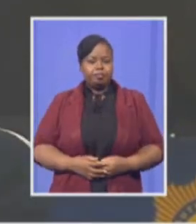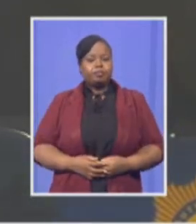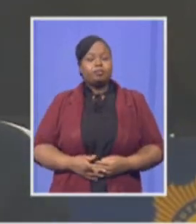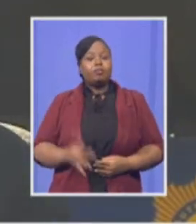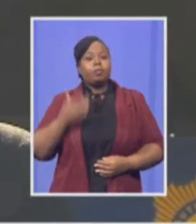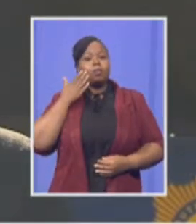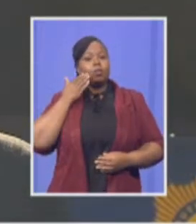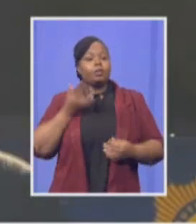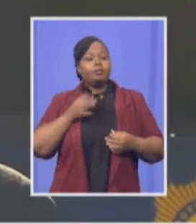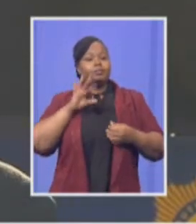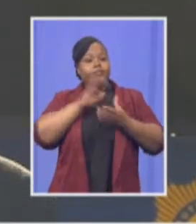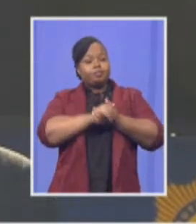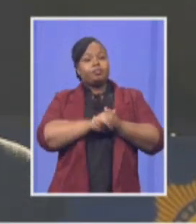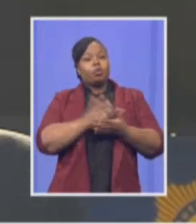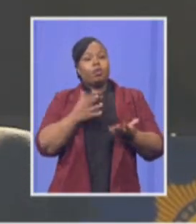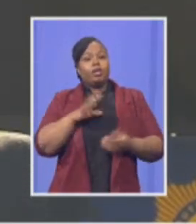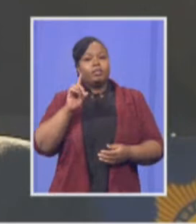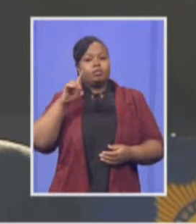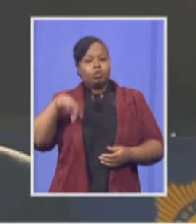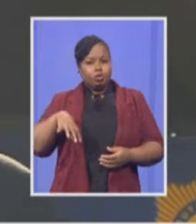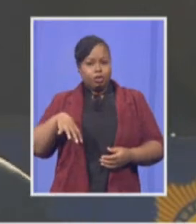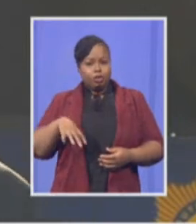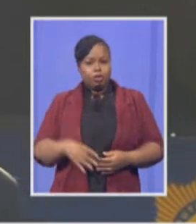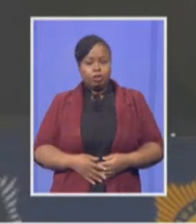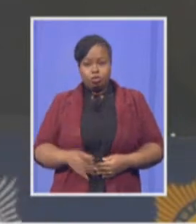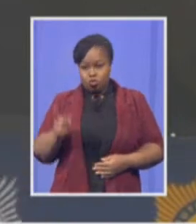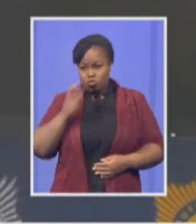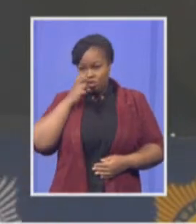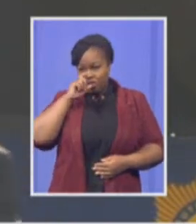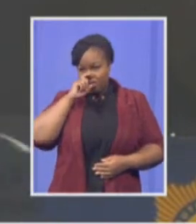masibabamba lapha eDeep Slot siswe weBhakabhaka.